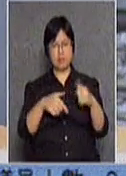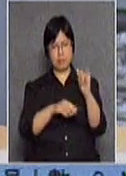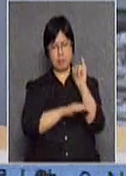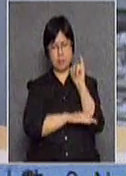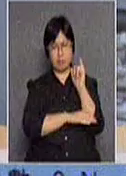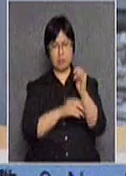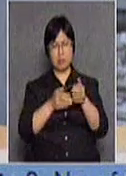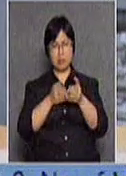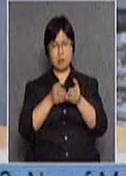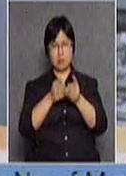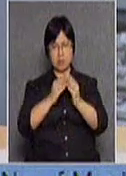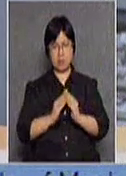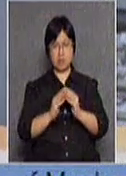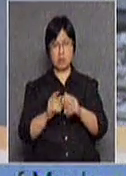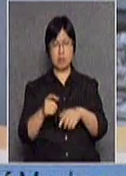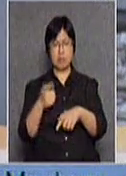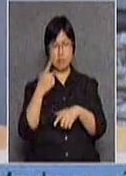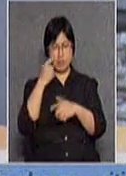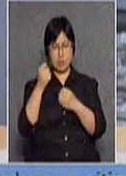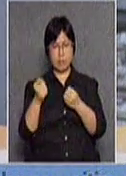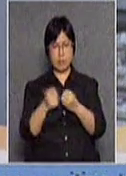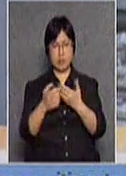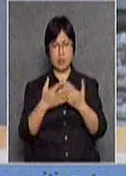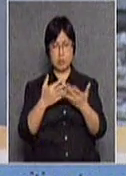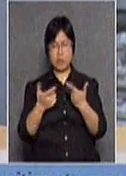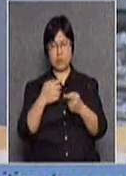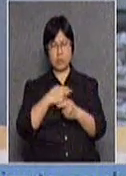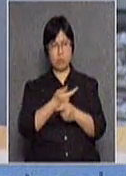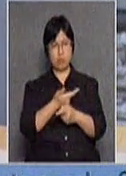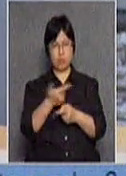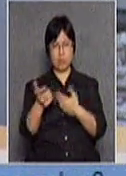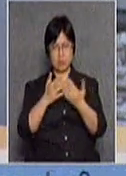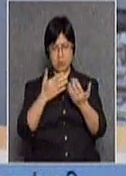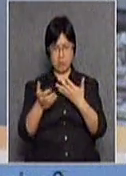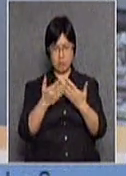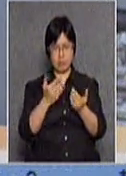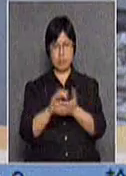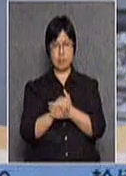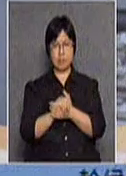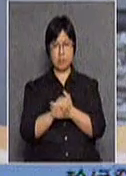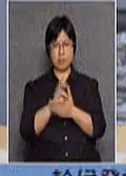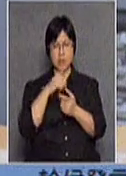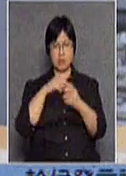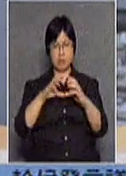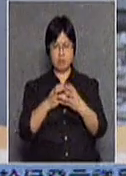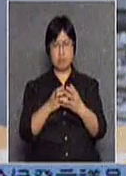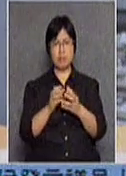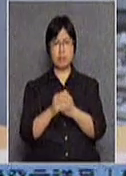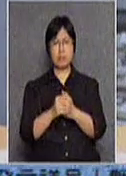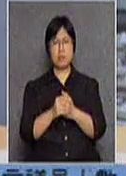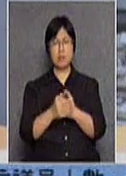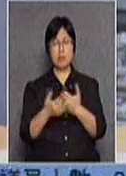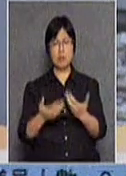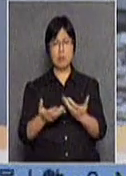難嗰架船是一個偶發事件咧，或係普遍的事件。係你成個部門啊嘛，嗱，而家咧